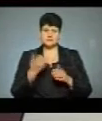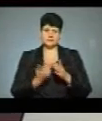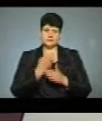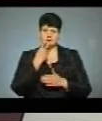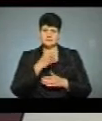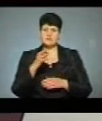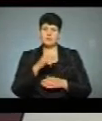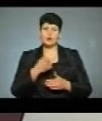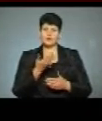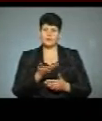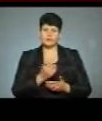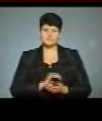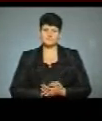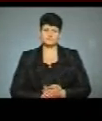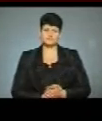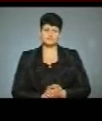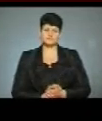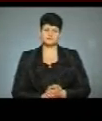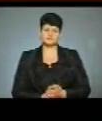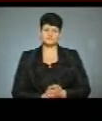про таке.